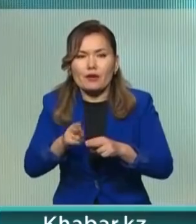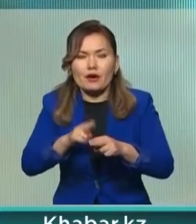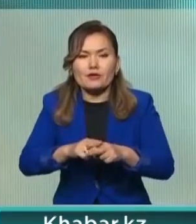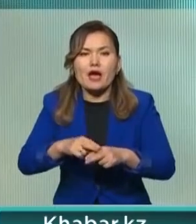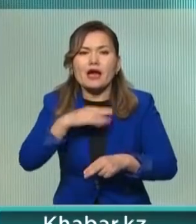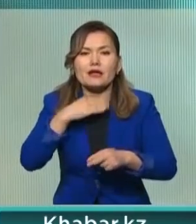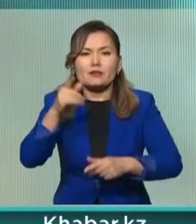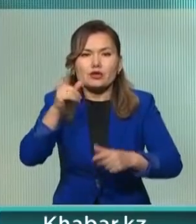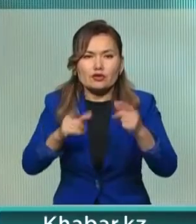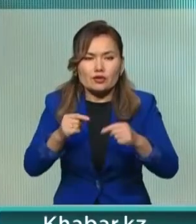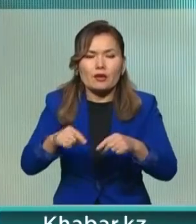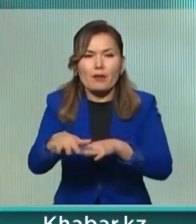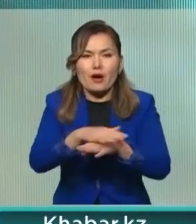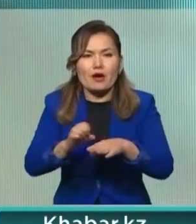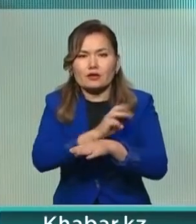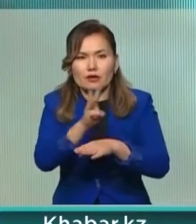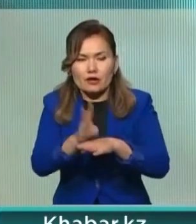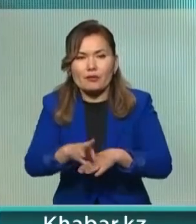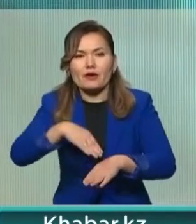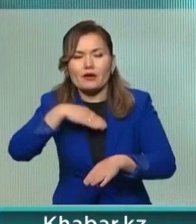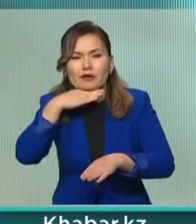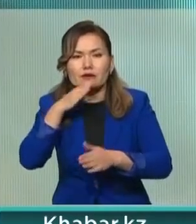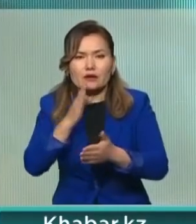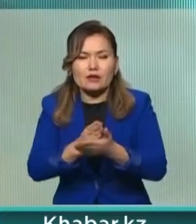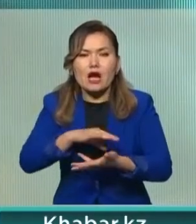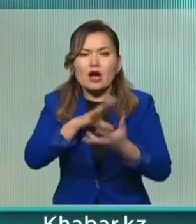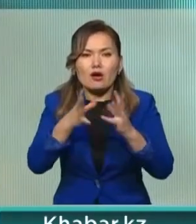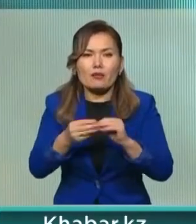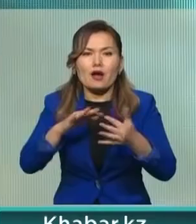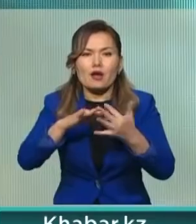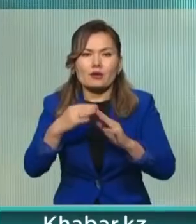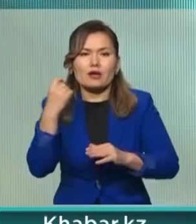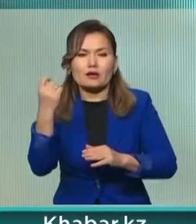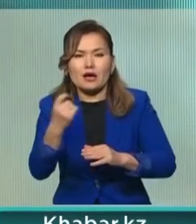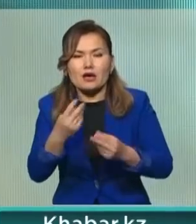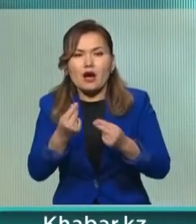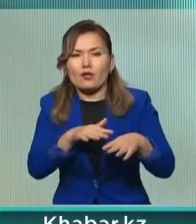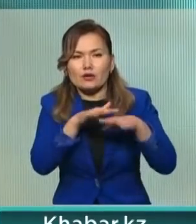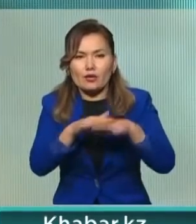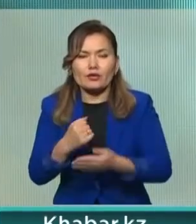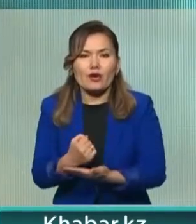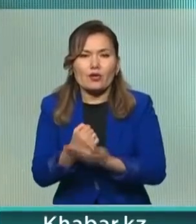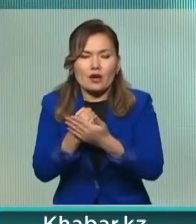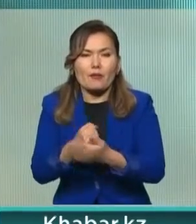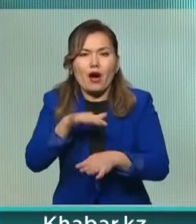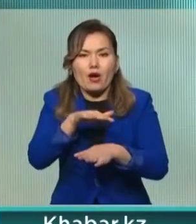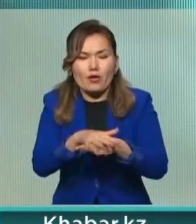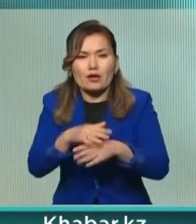сүтке деген сұранысын қамтамасыз етуге бел сыбанып кіріскен. Жалпы ауыл шаруашылығын қаржылай қолдау қоры